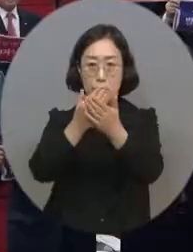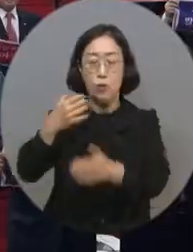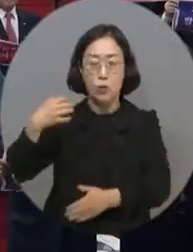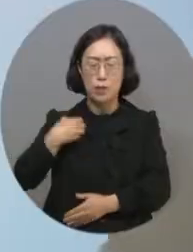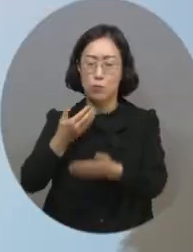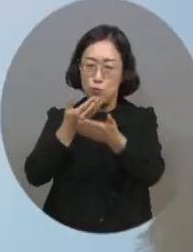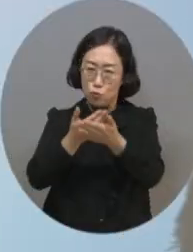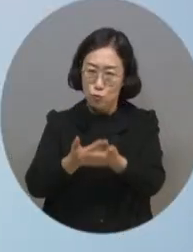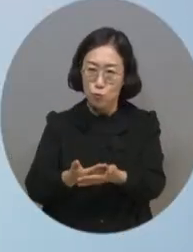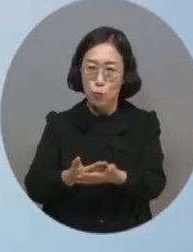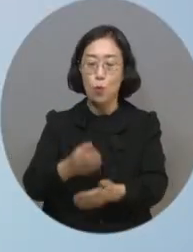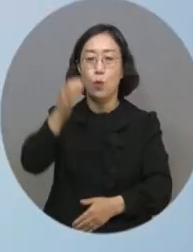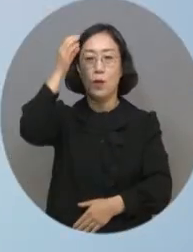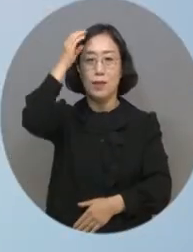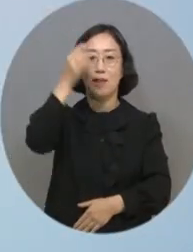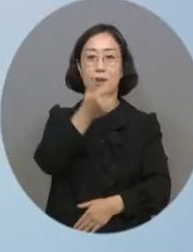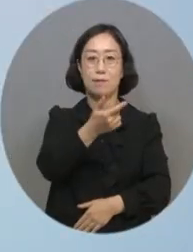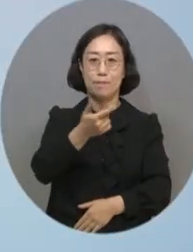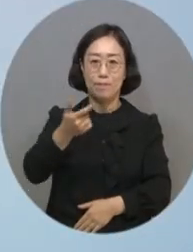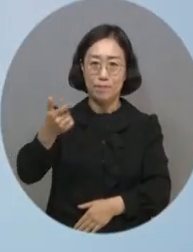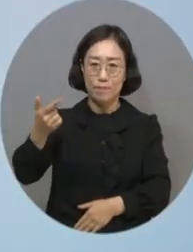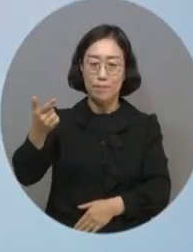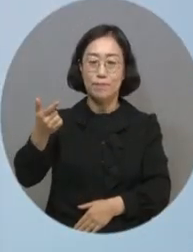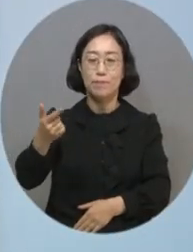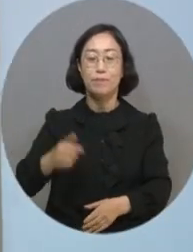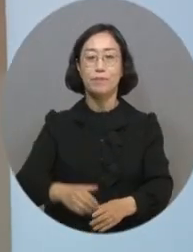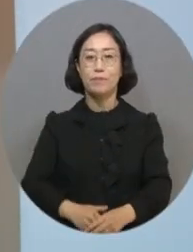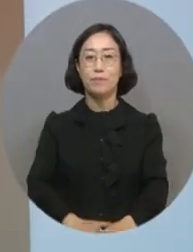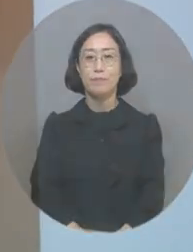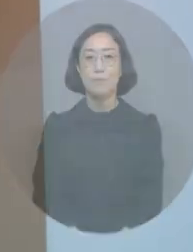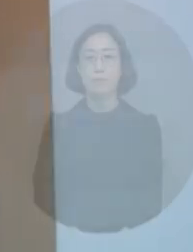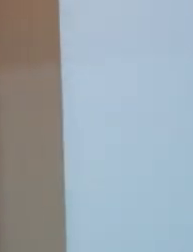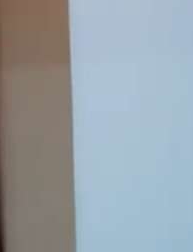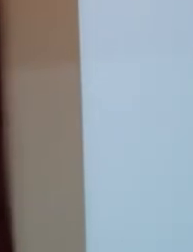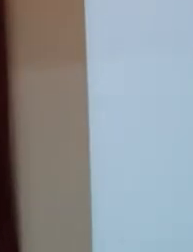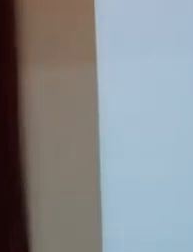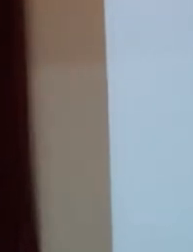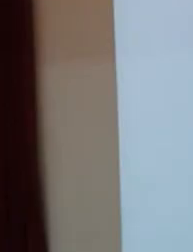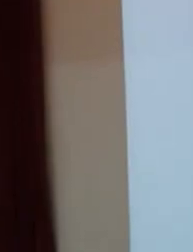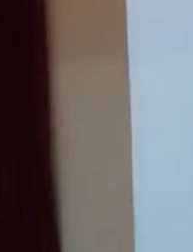것으로 기대됩니다. 복지TV 전북방송 안정진입니다.